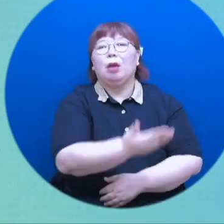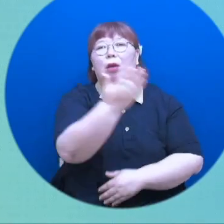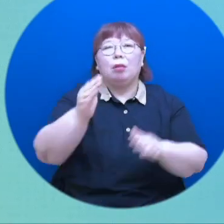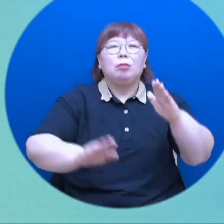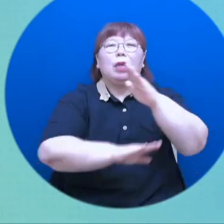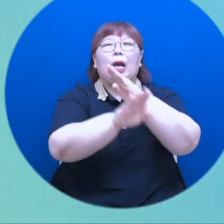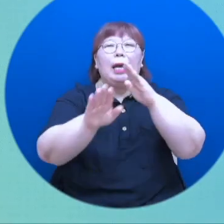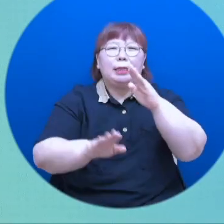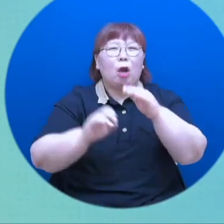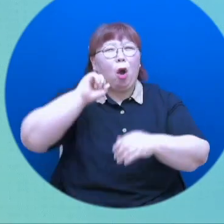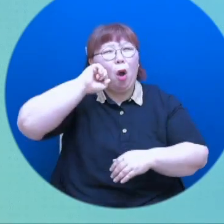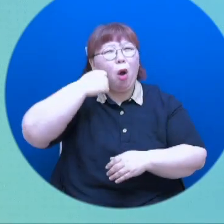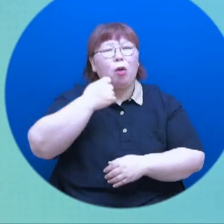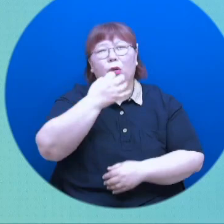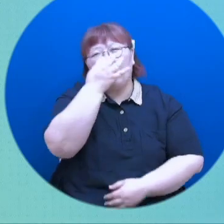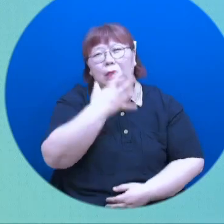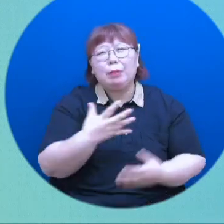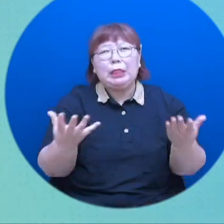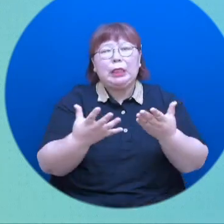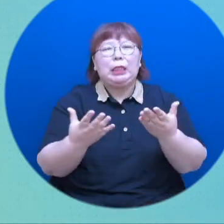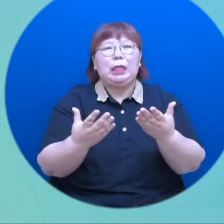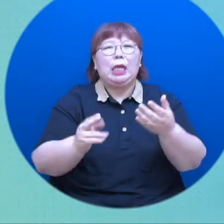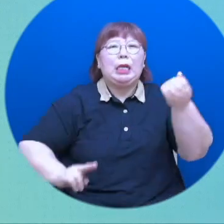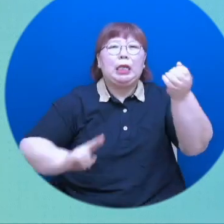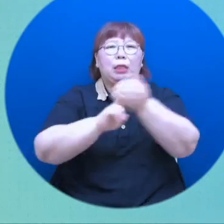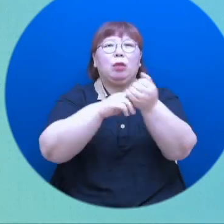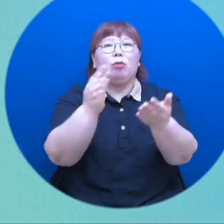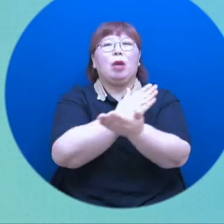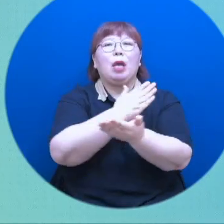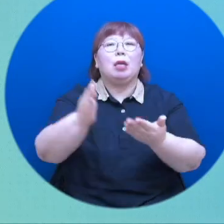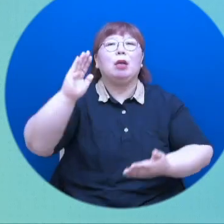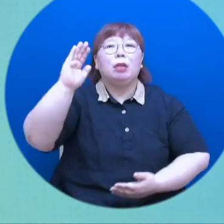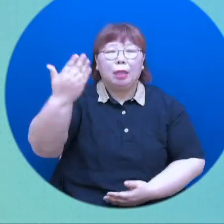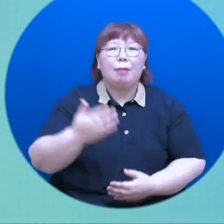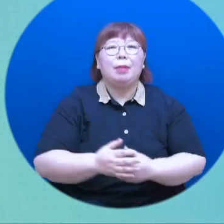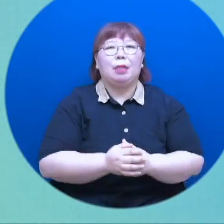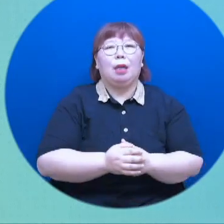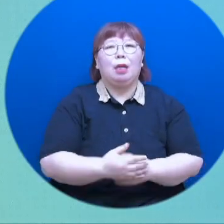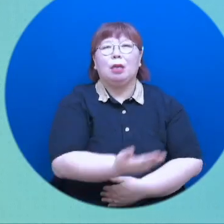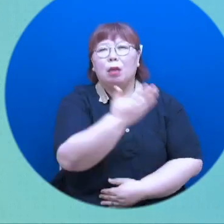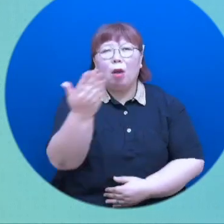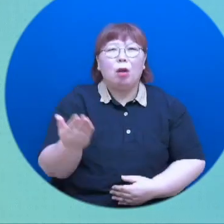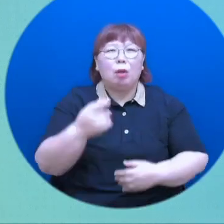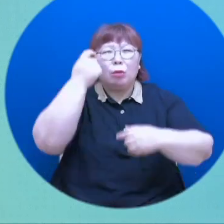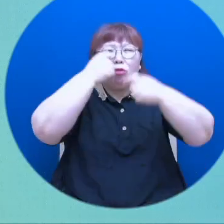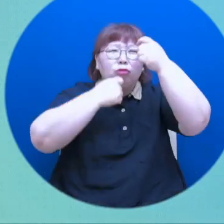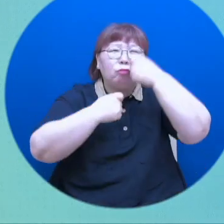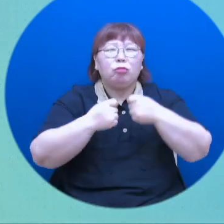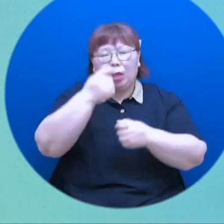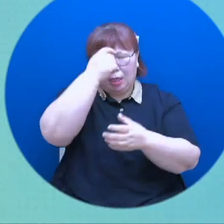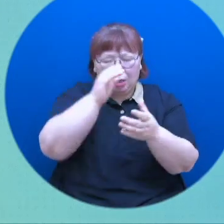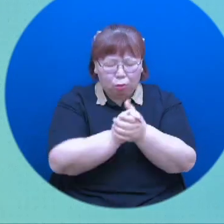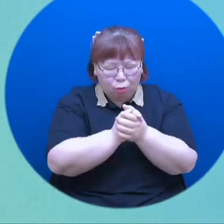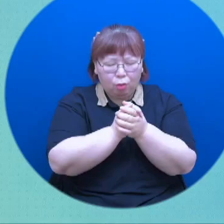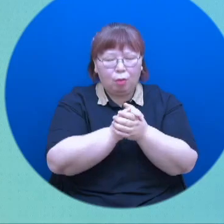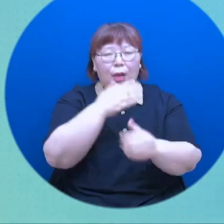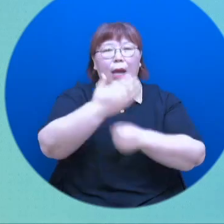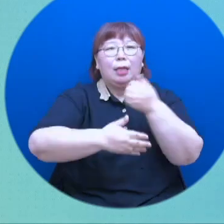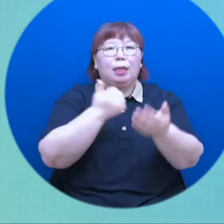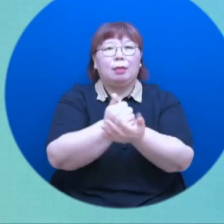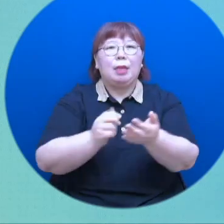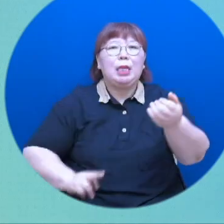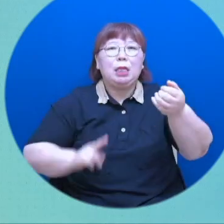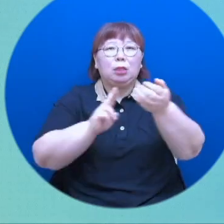가정 어렵고 힘든 난관 기적으로 해결됩니다. 여러분의 눈물의 기도 하나님의